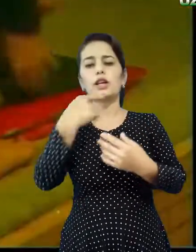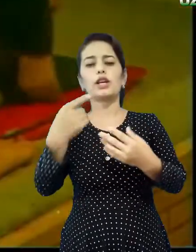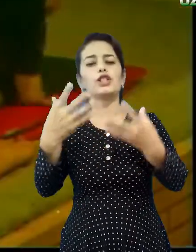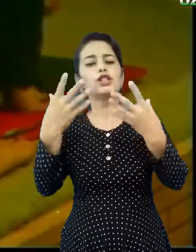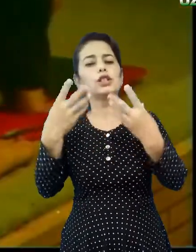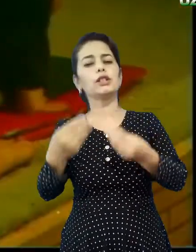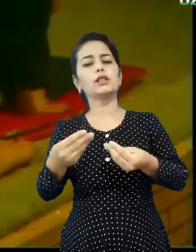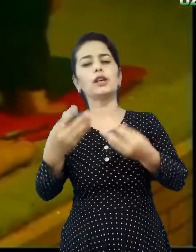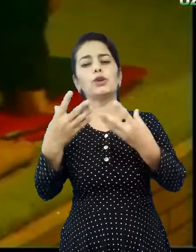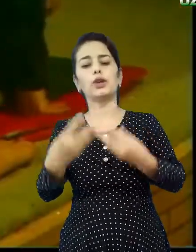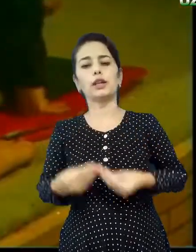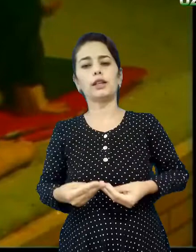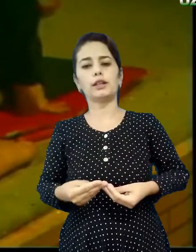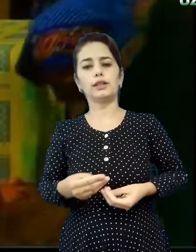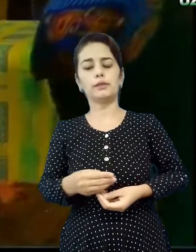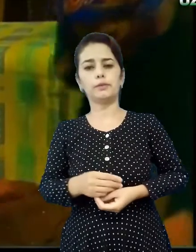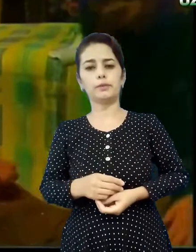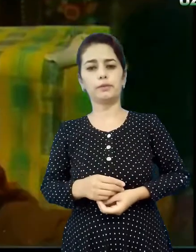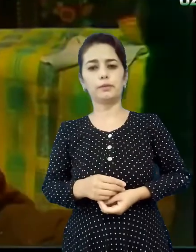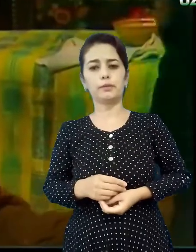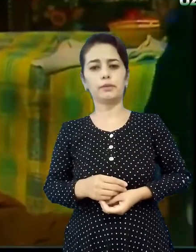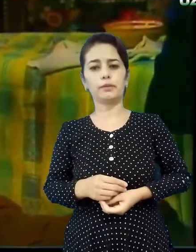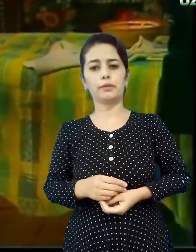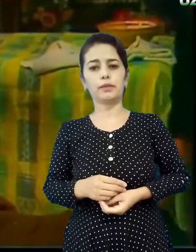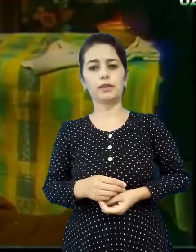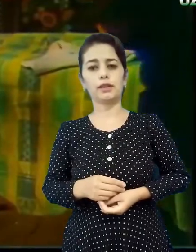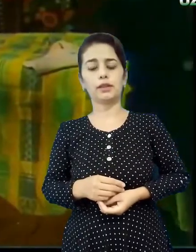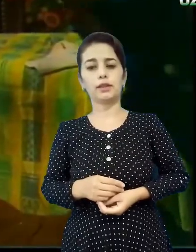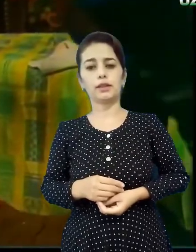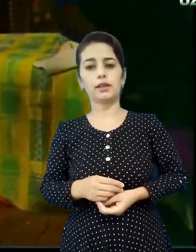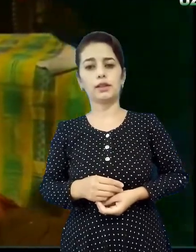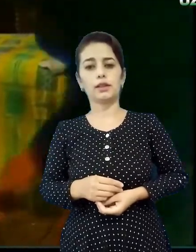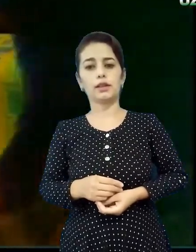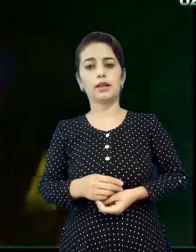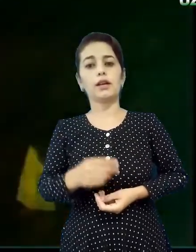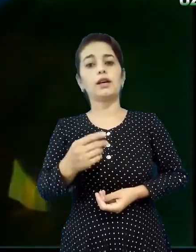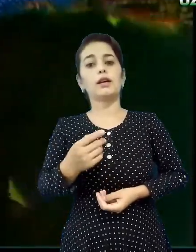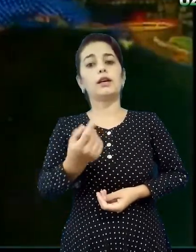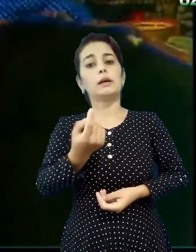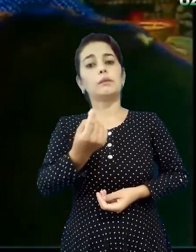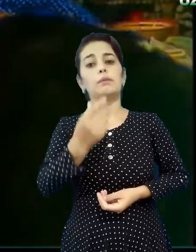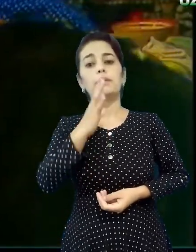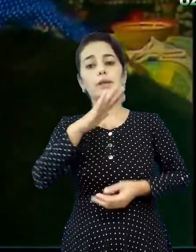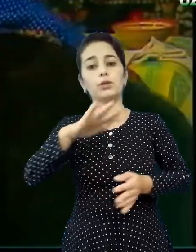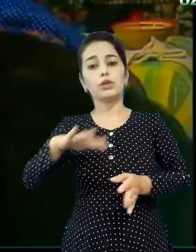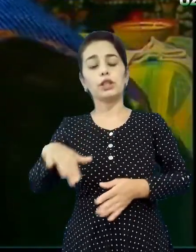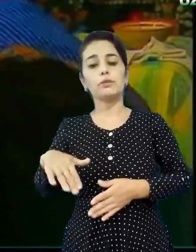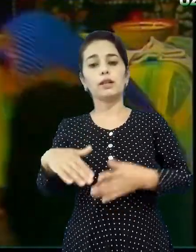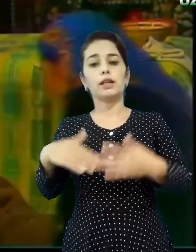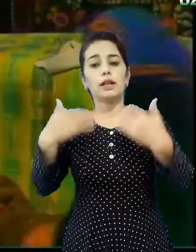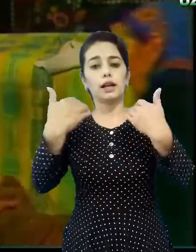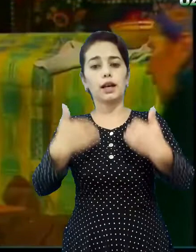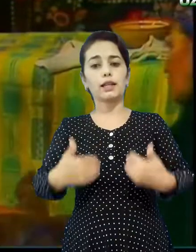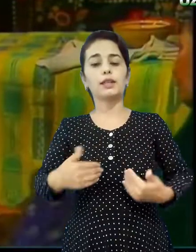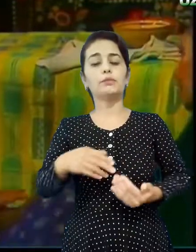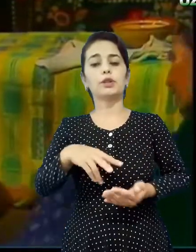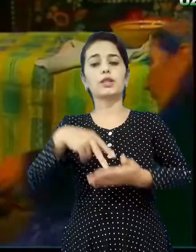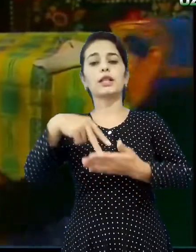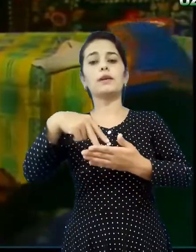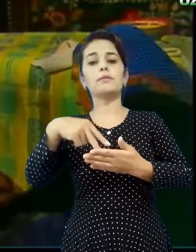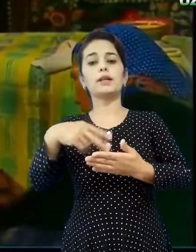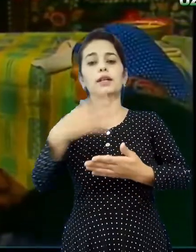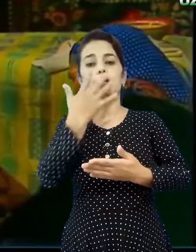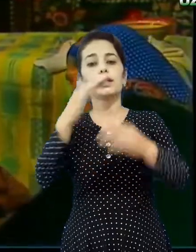yuzlari jiqqa xol edi. birpas o'tib